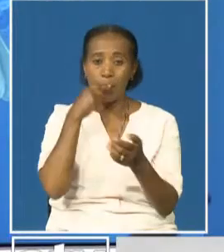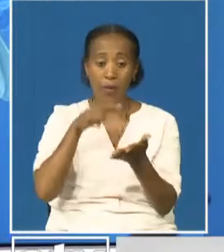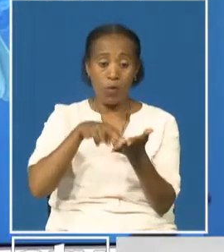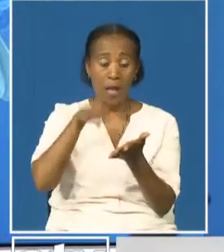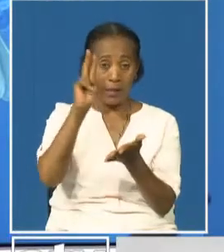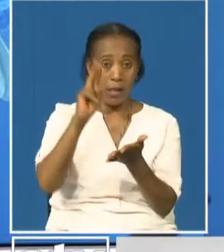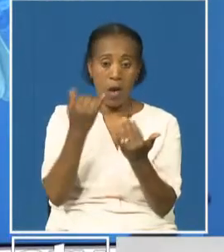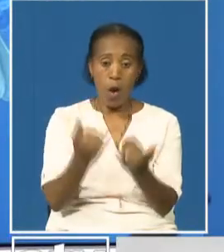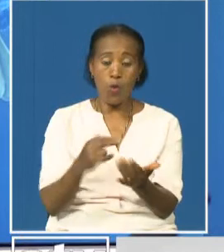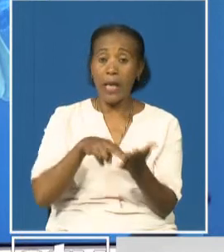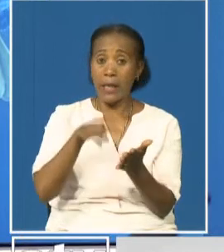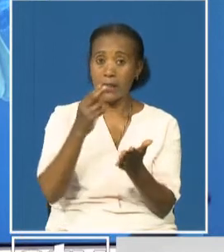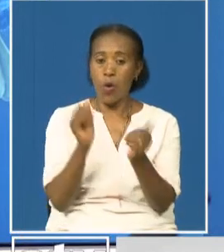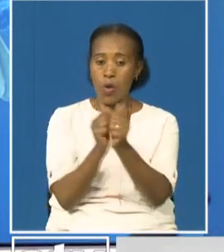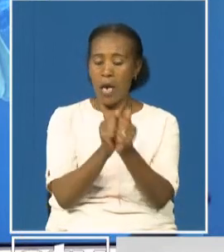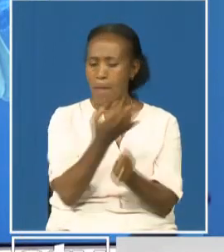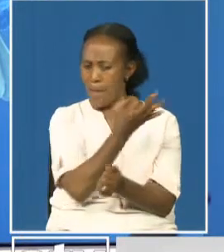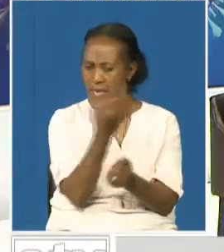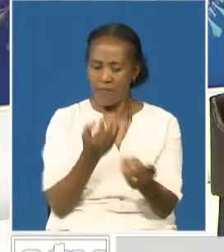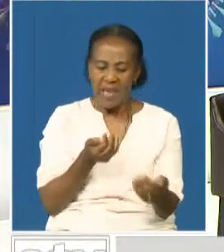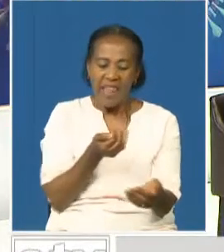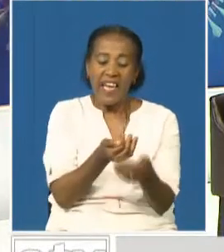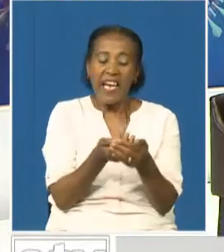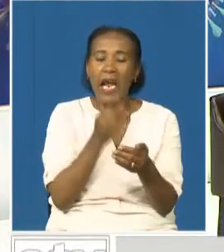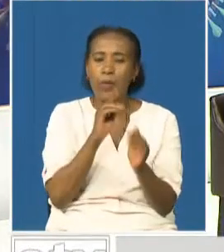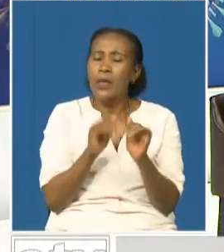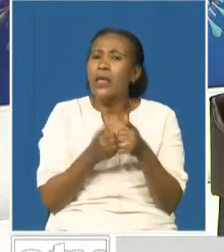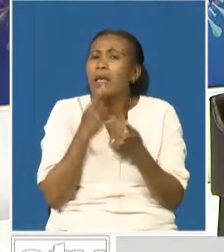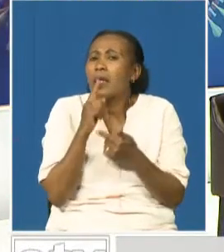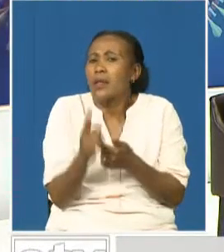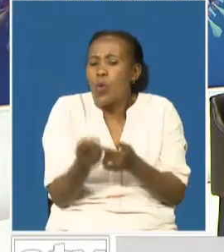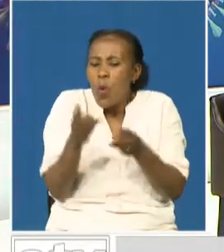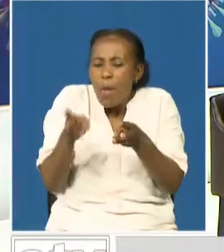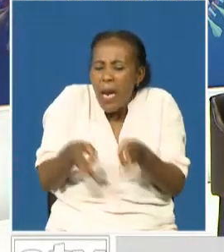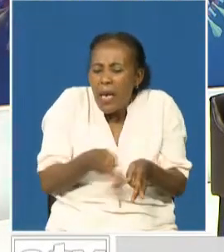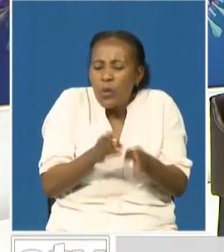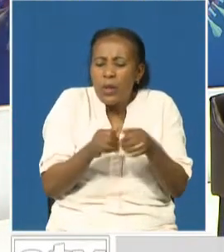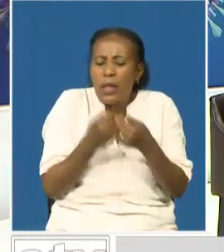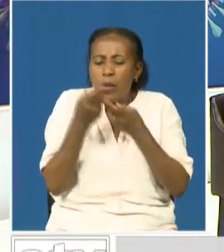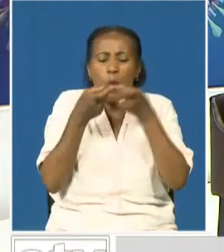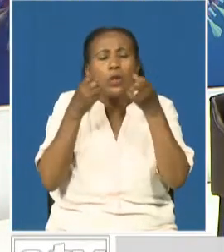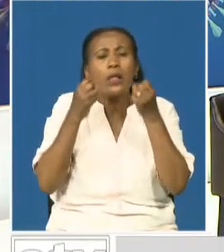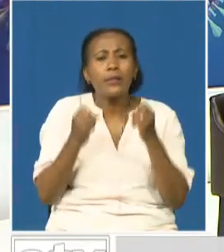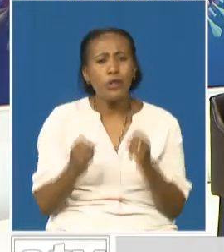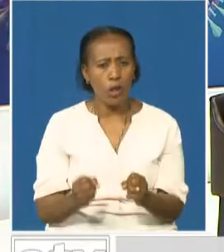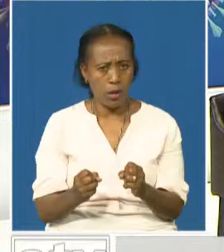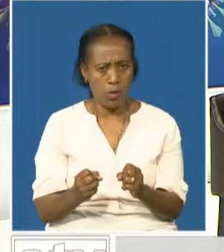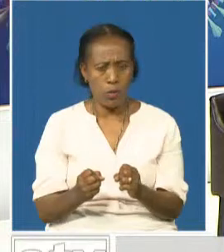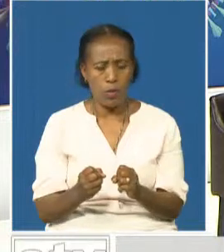ሀሳብ አሁን እያነሳ ነው ካለው ጋር በደንብ የተቀራረበ ስለሆነ እንዴት ነው መንገዱ፣ እንዴት ነው መቆጣጠር